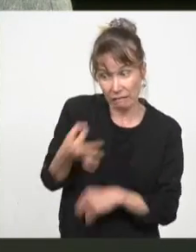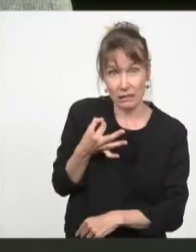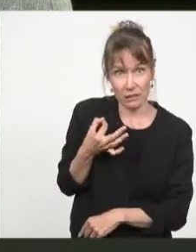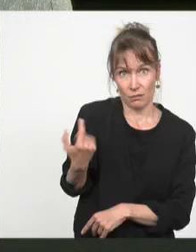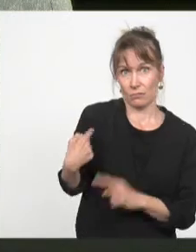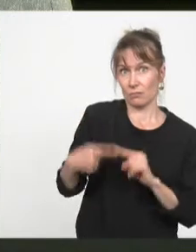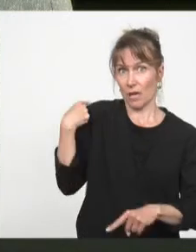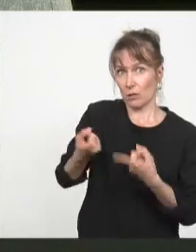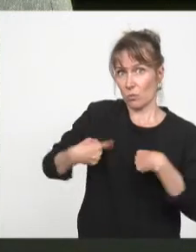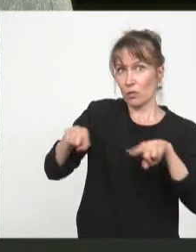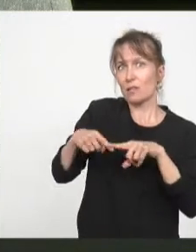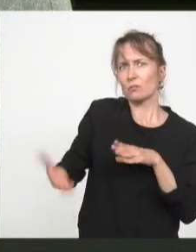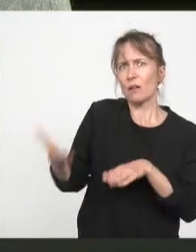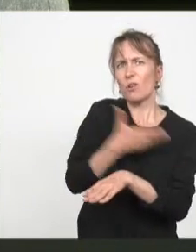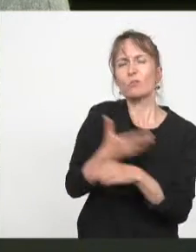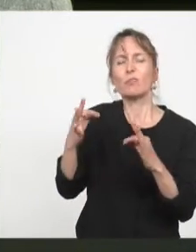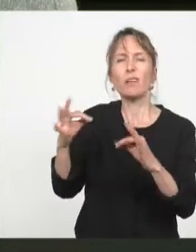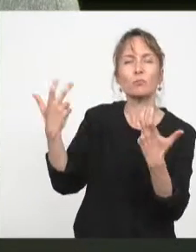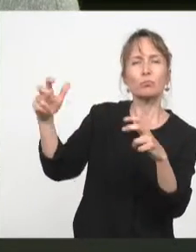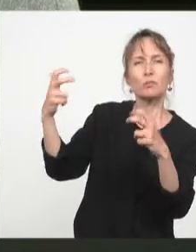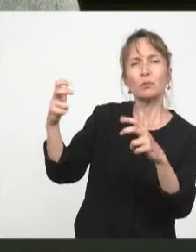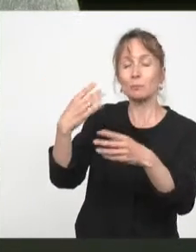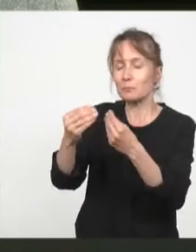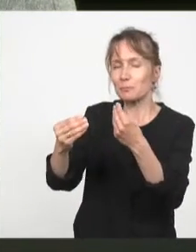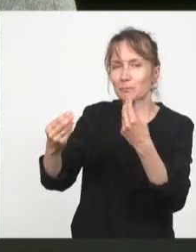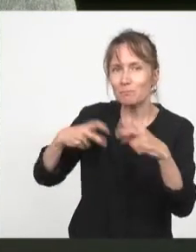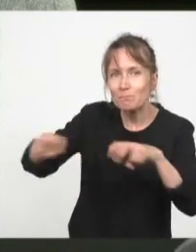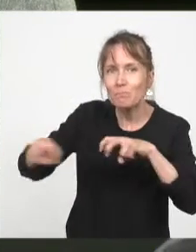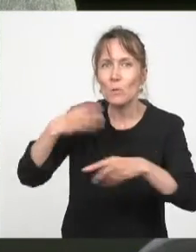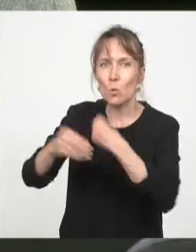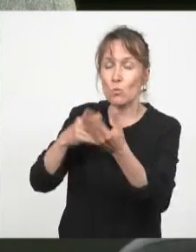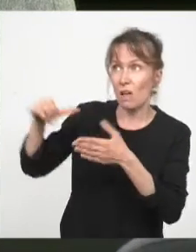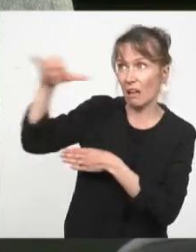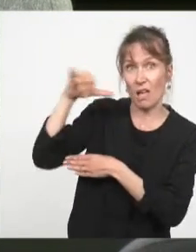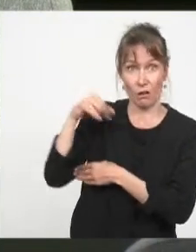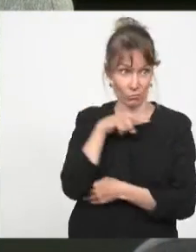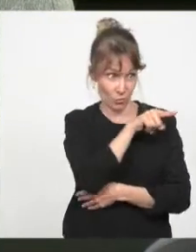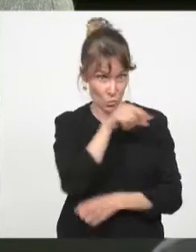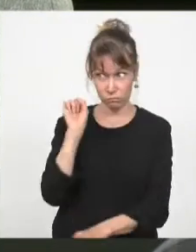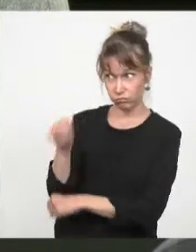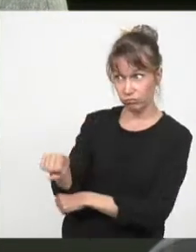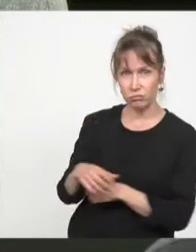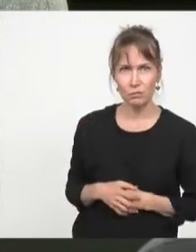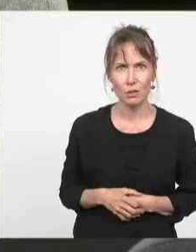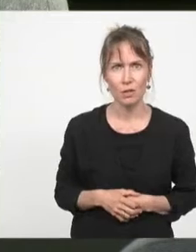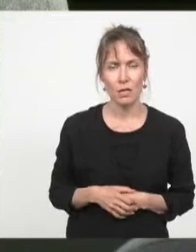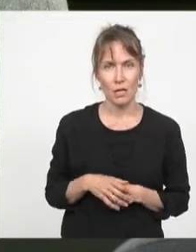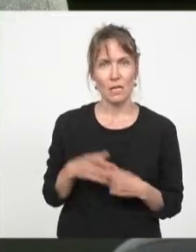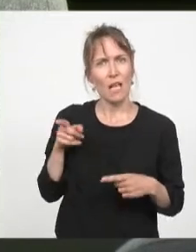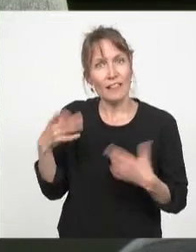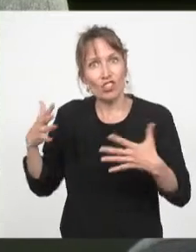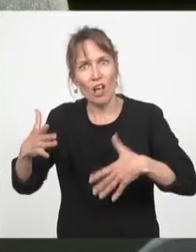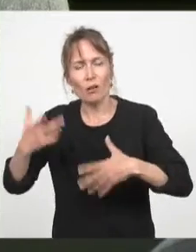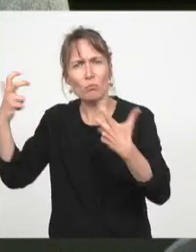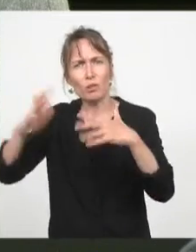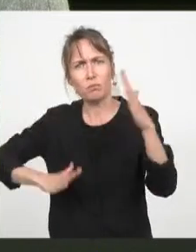préalable concernant notamment les nuisances sonores dues au trafic routier et aérien qui, je le rappelle, est déjà supérieur aux recommandations de l'OMS.